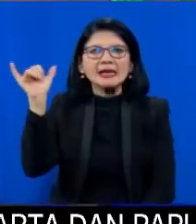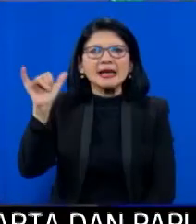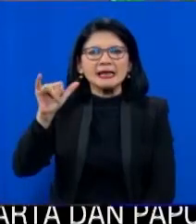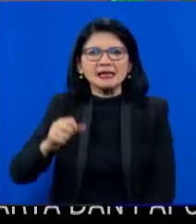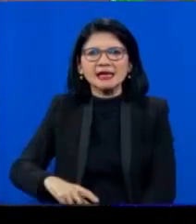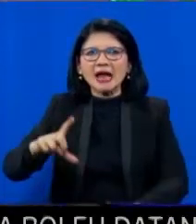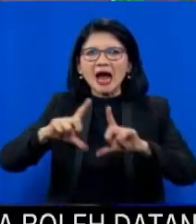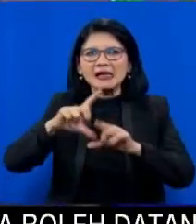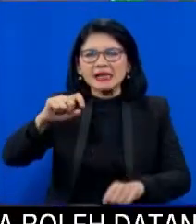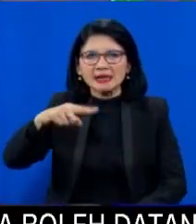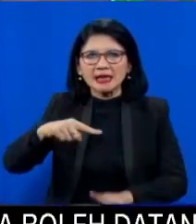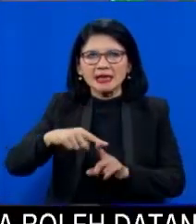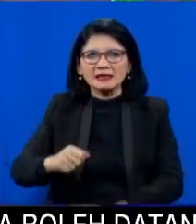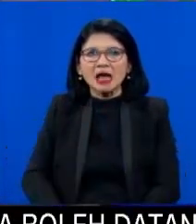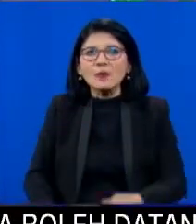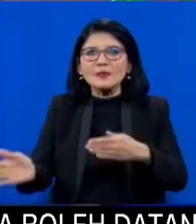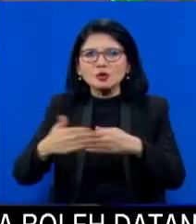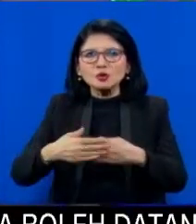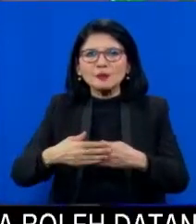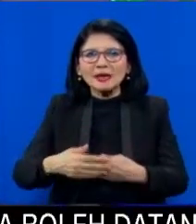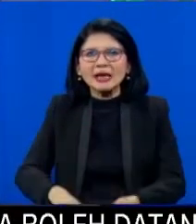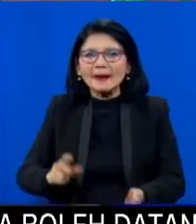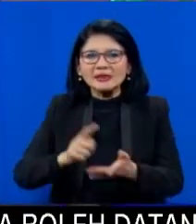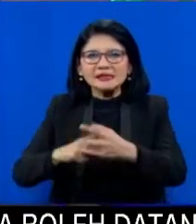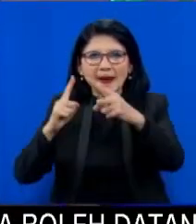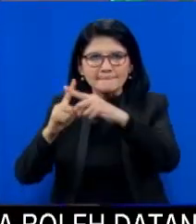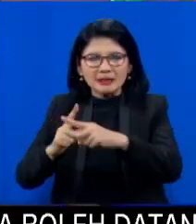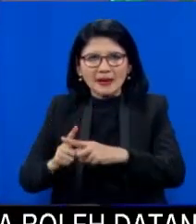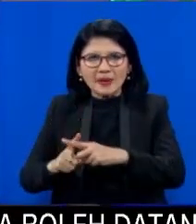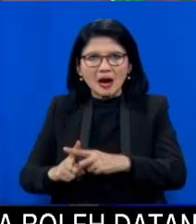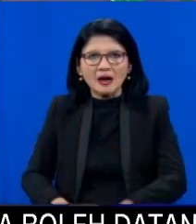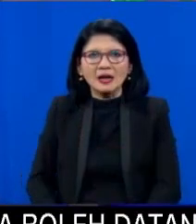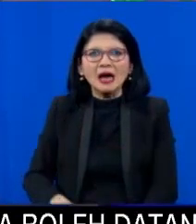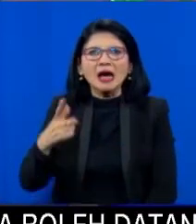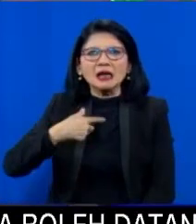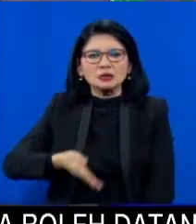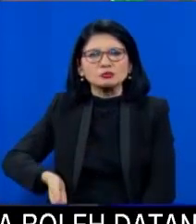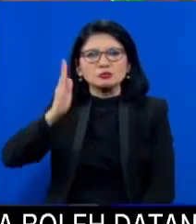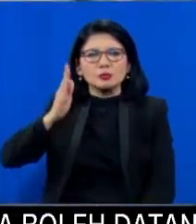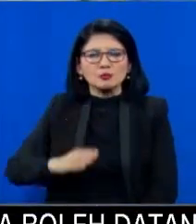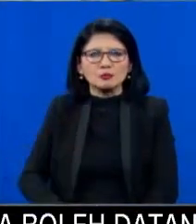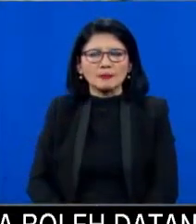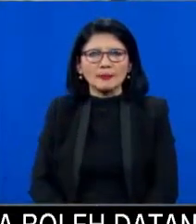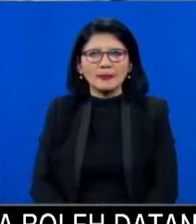Aksi Cepat Tanggap. Pemblokiran bisa bertambah seiring berjalannya penyelidikan oleh aparat penegak hukum.